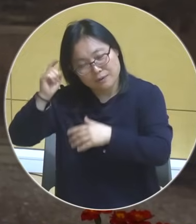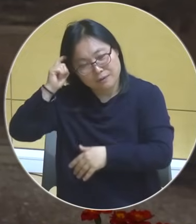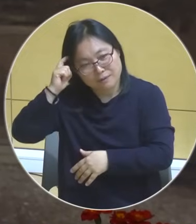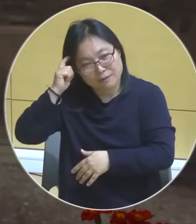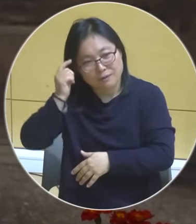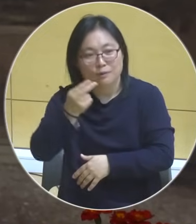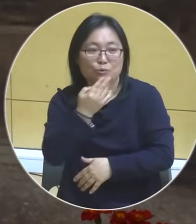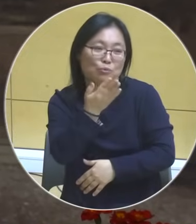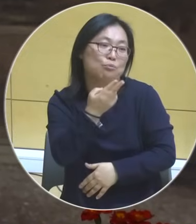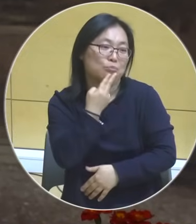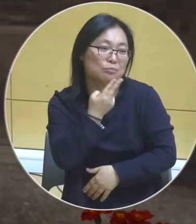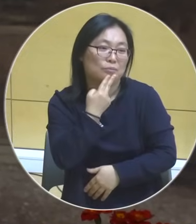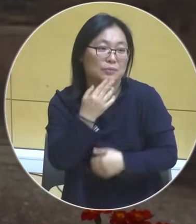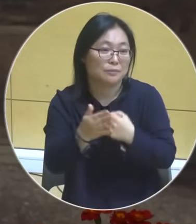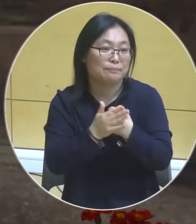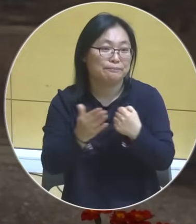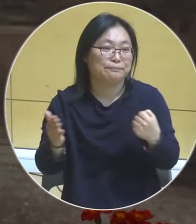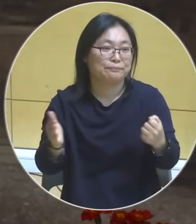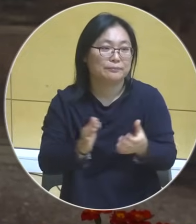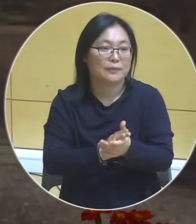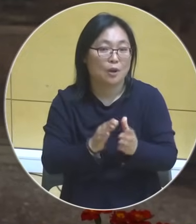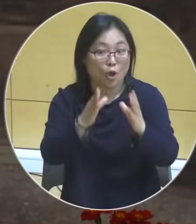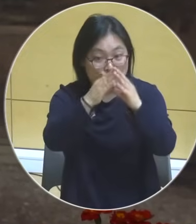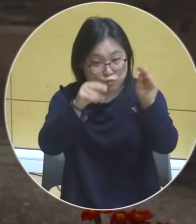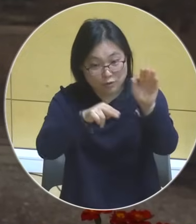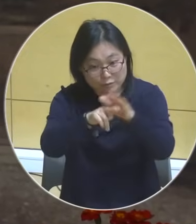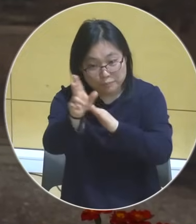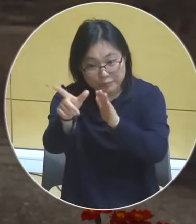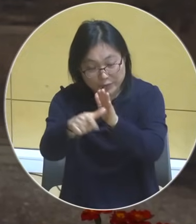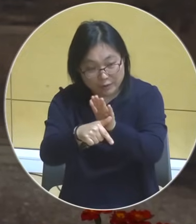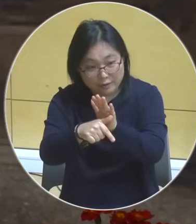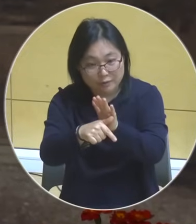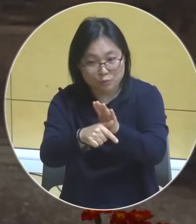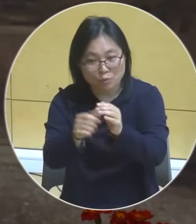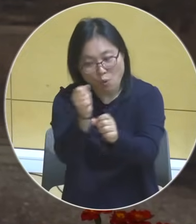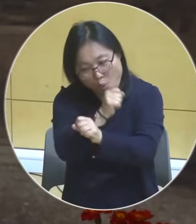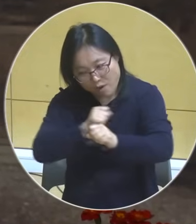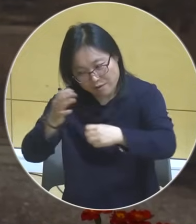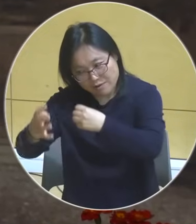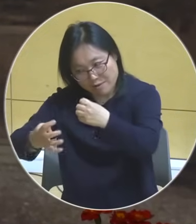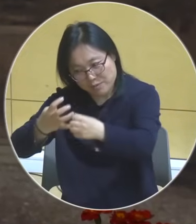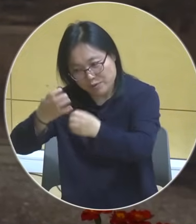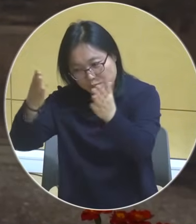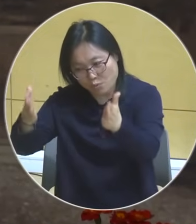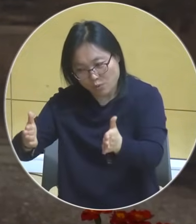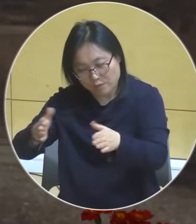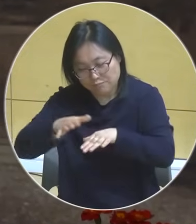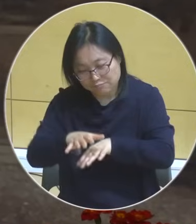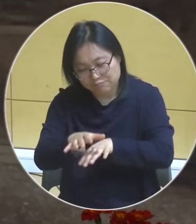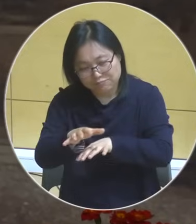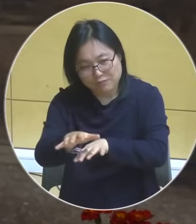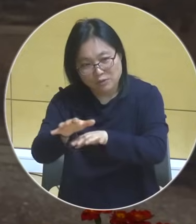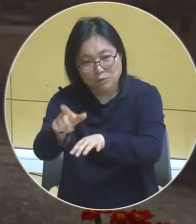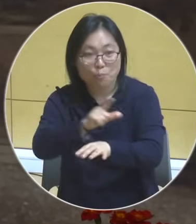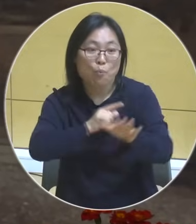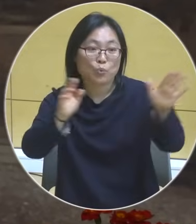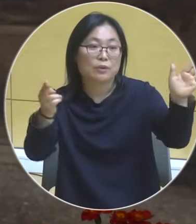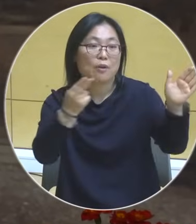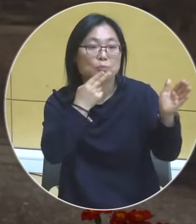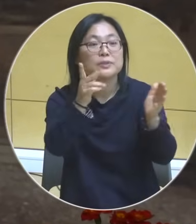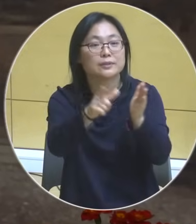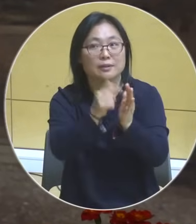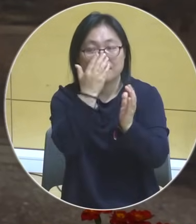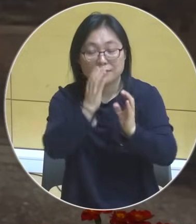상상할 수가 없기 때문입니다. 출애굽할 때도 그랬고 광야 40년을 걸어오면서 모세가 없이는 이스라엘